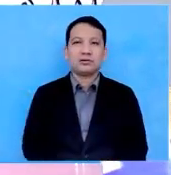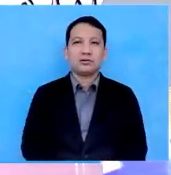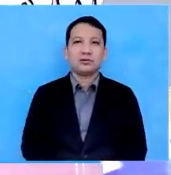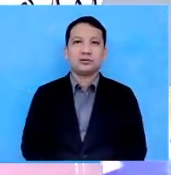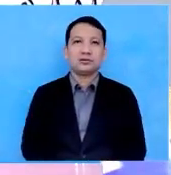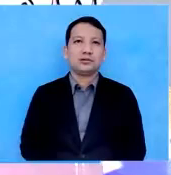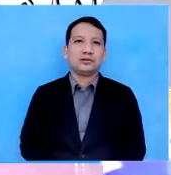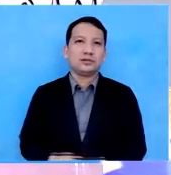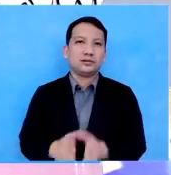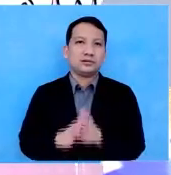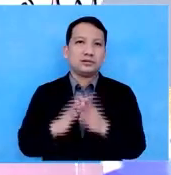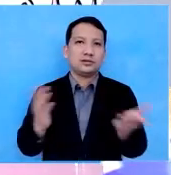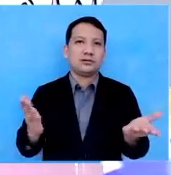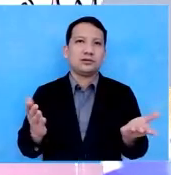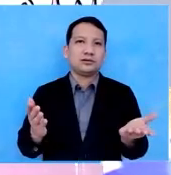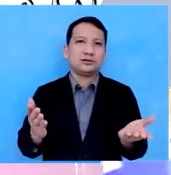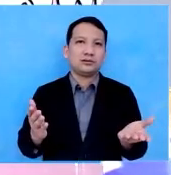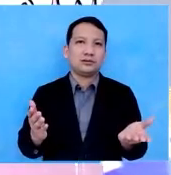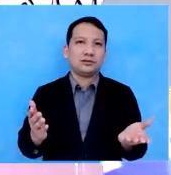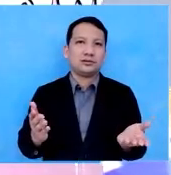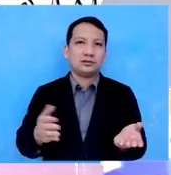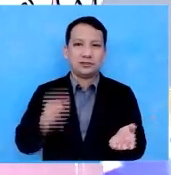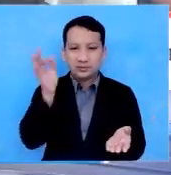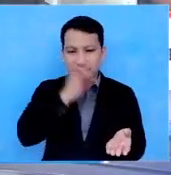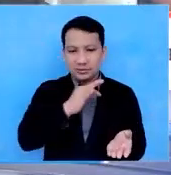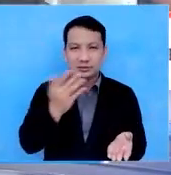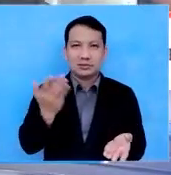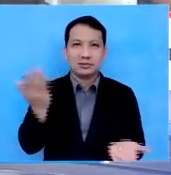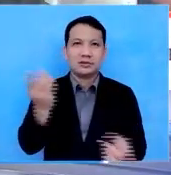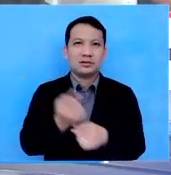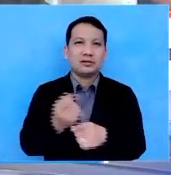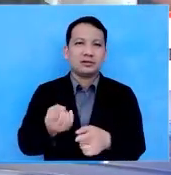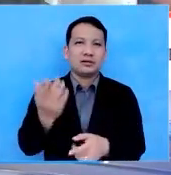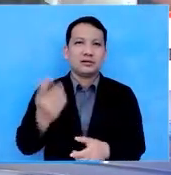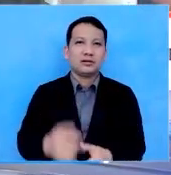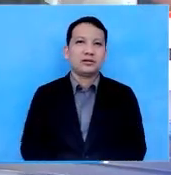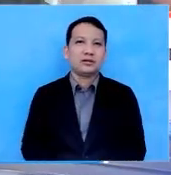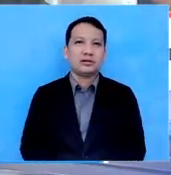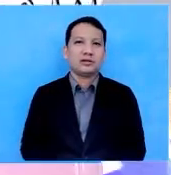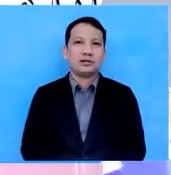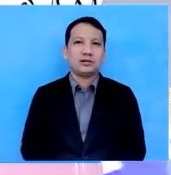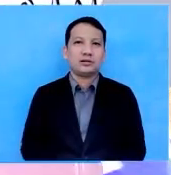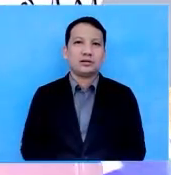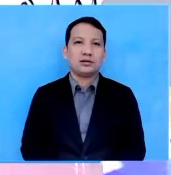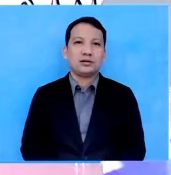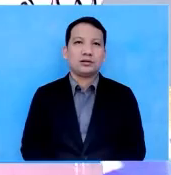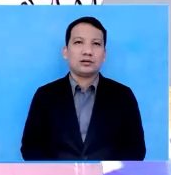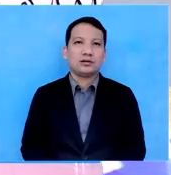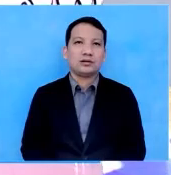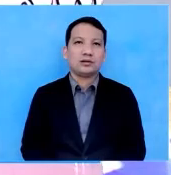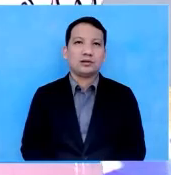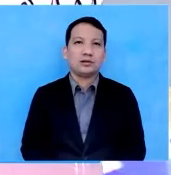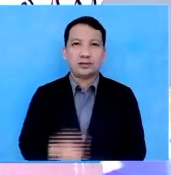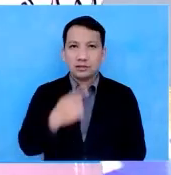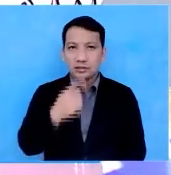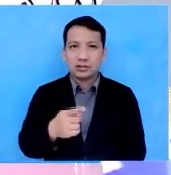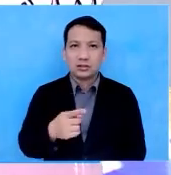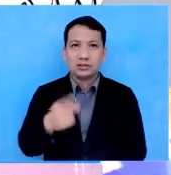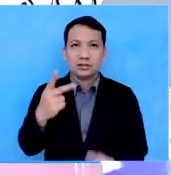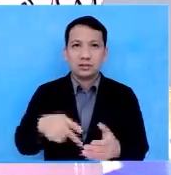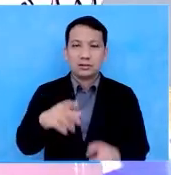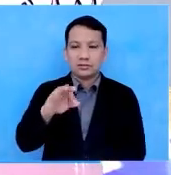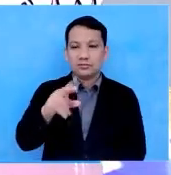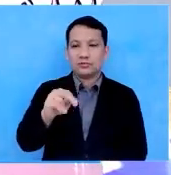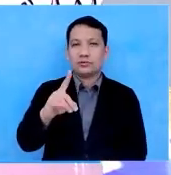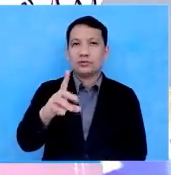itlog ngayon. Wala na pong nakakaalam kung may fake yan. Tama. Magkano yan ganyan? Halimbawa yung comic cake. So pag po fondant, medyo pricey siya kasi